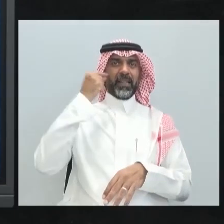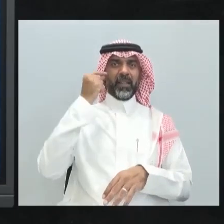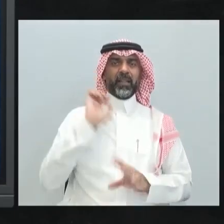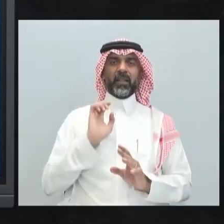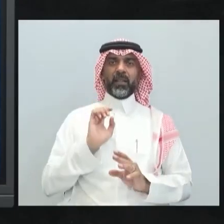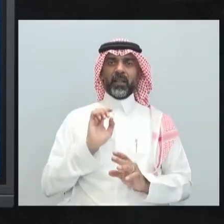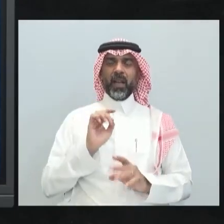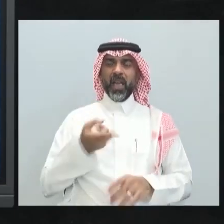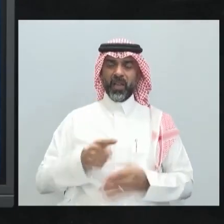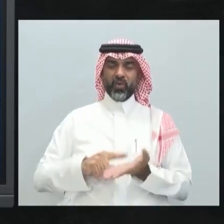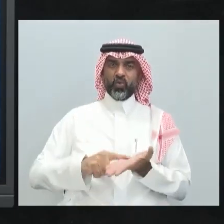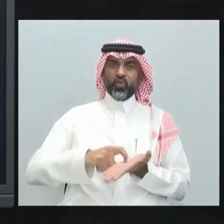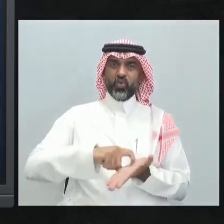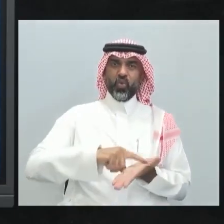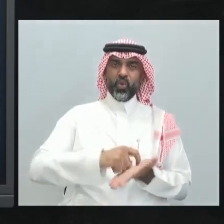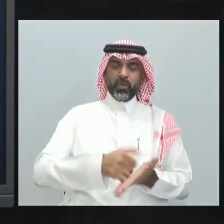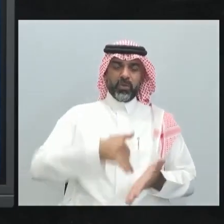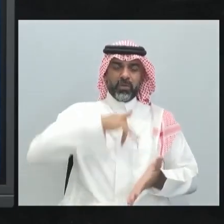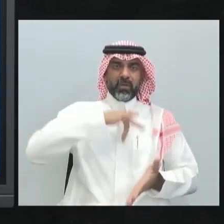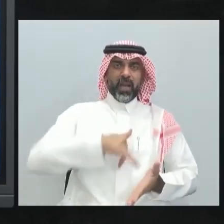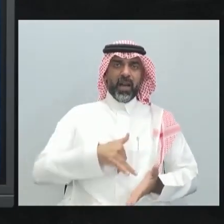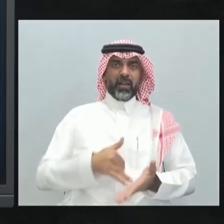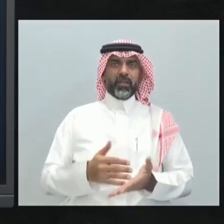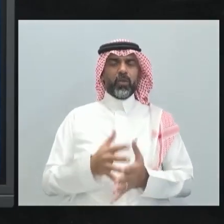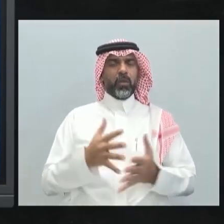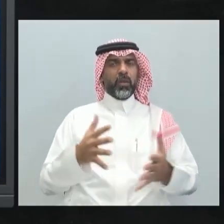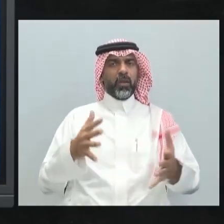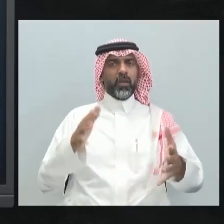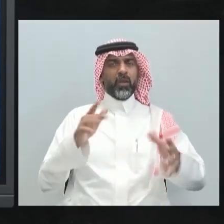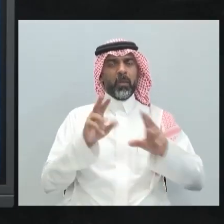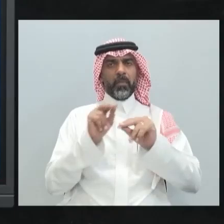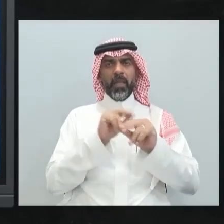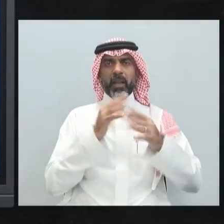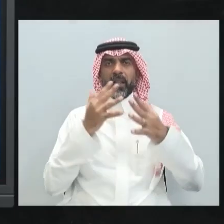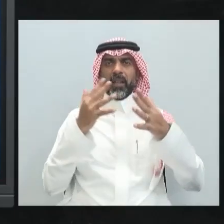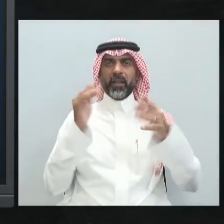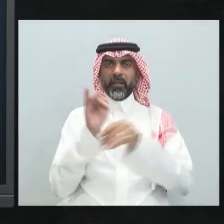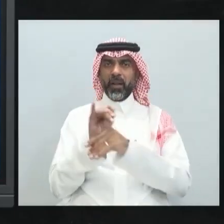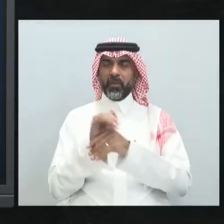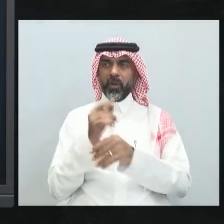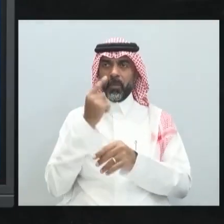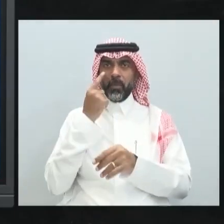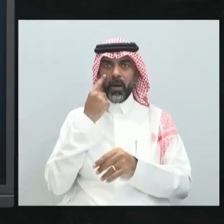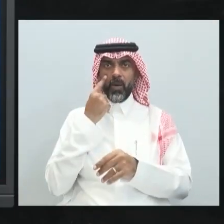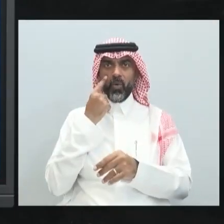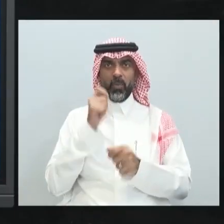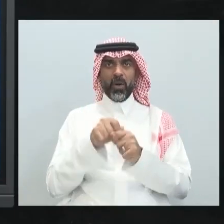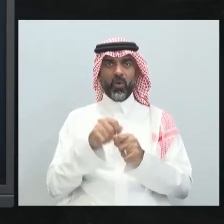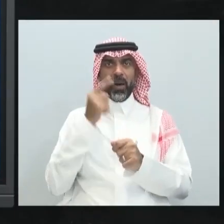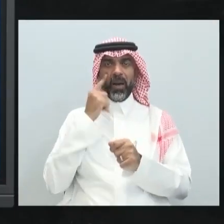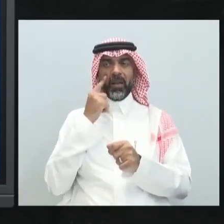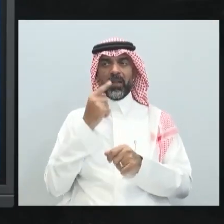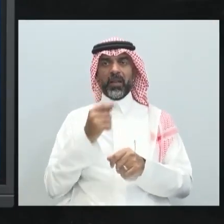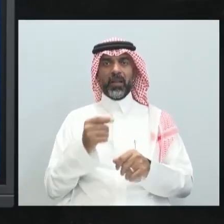ايضا اثناء دراستكم لمقرر احياء واحد ورد معنا عده امثله تكلمنا عنها من المخلوقات التي تطفل على الانسان